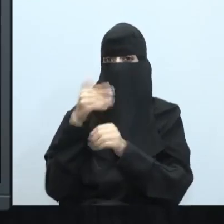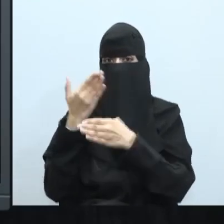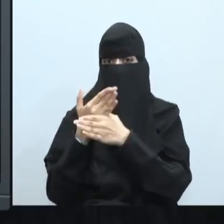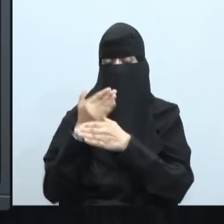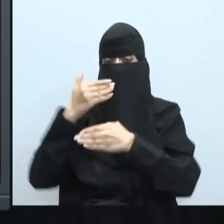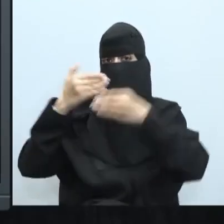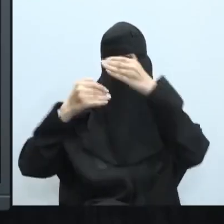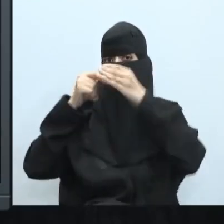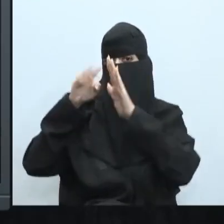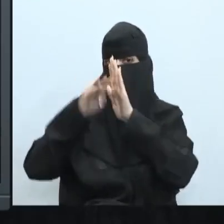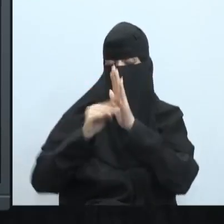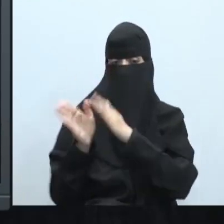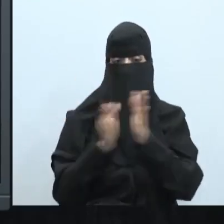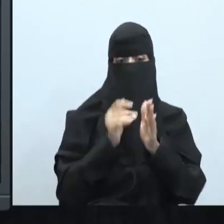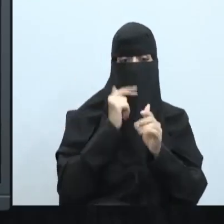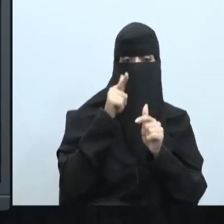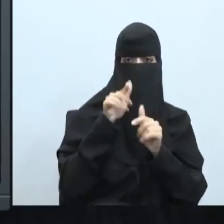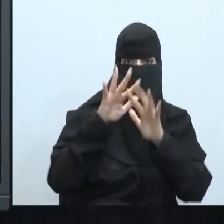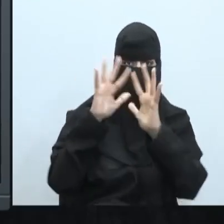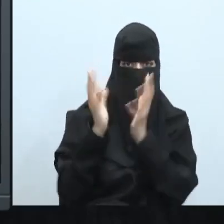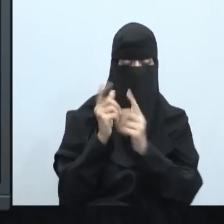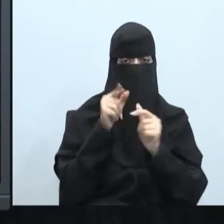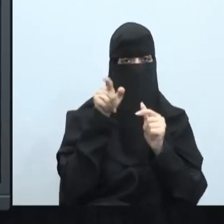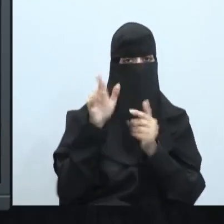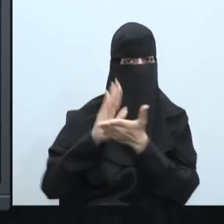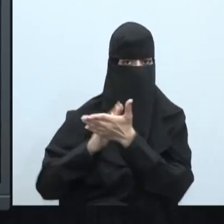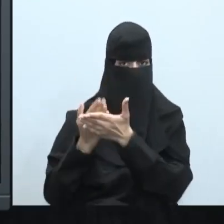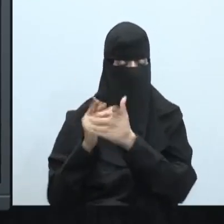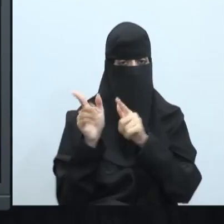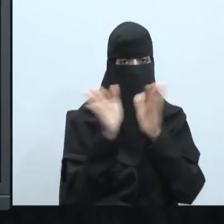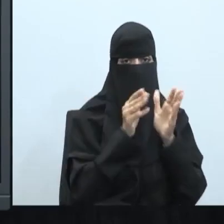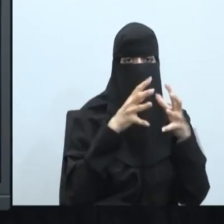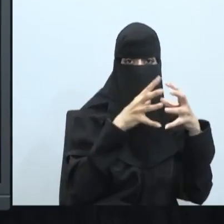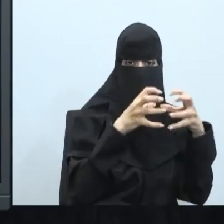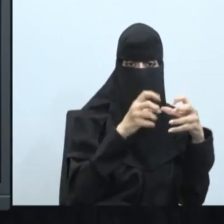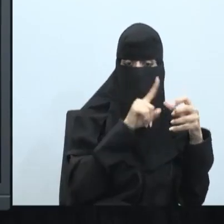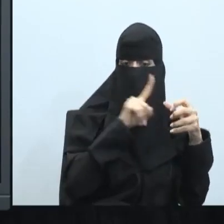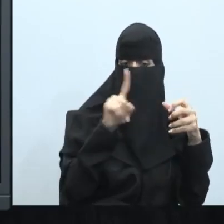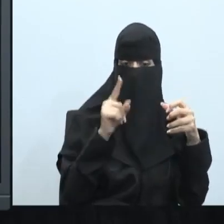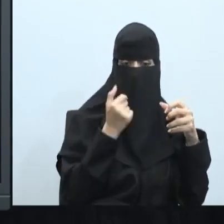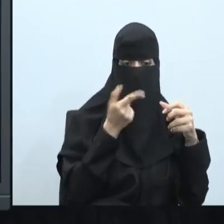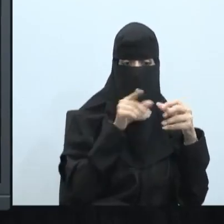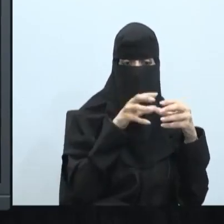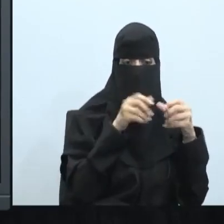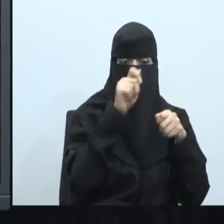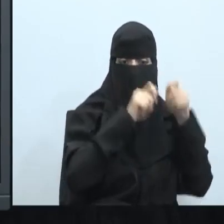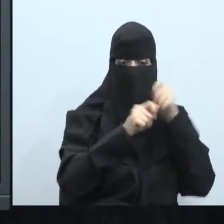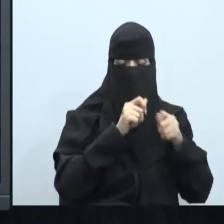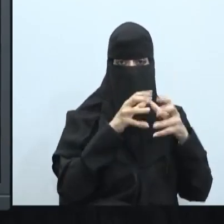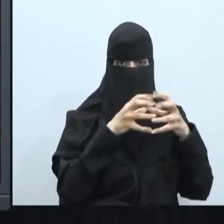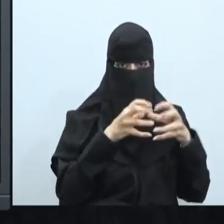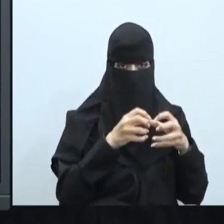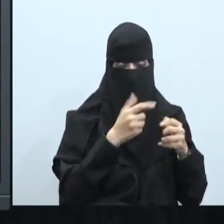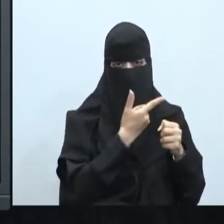الكائن لدينا فيتم ترجمته كامل ثم يجري عمليه التنفيذ اذا عمليه